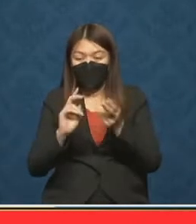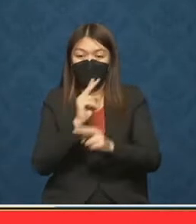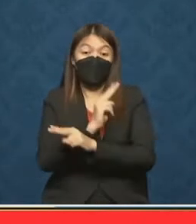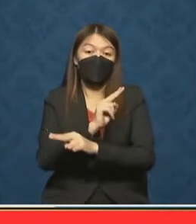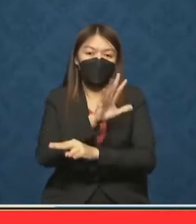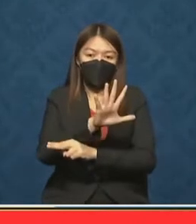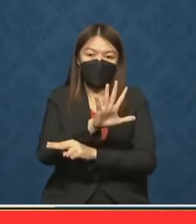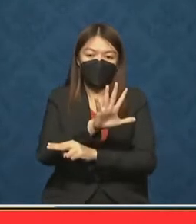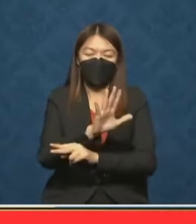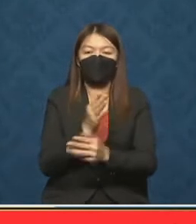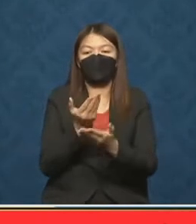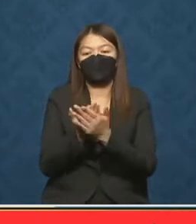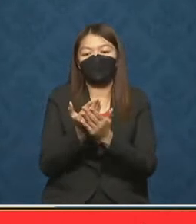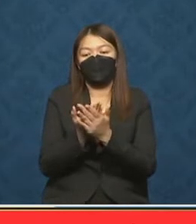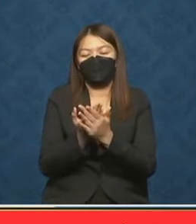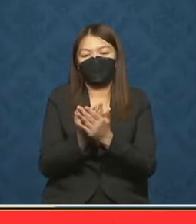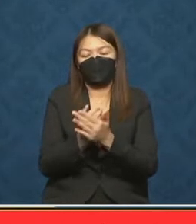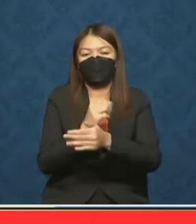ข